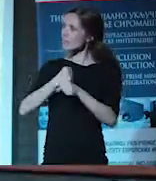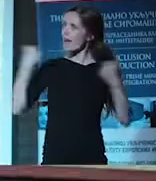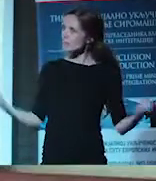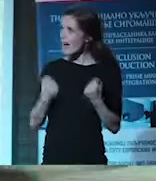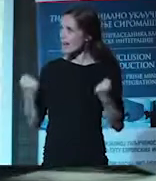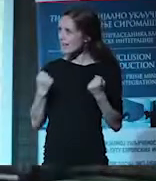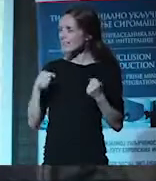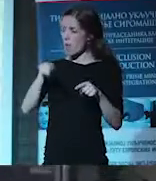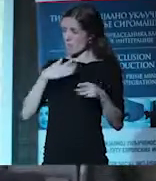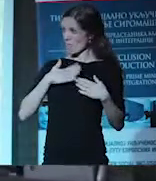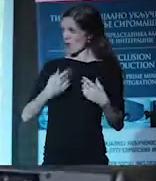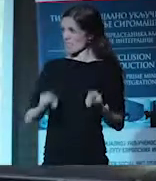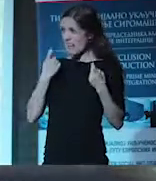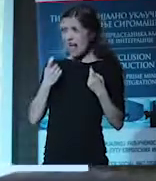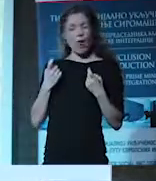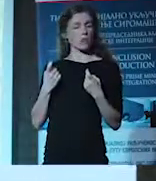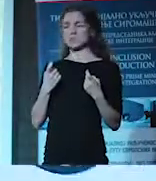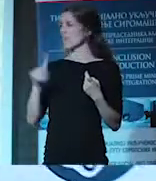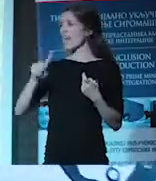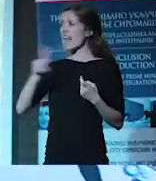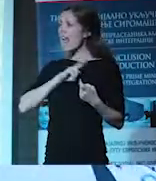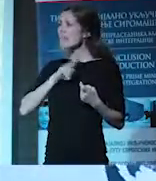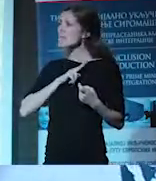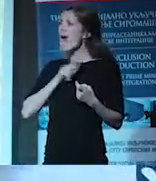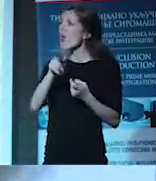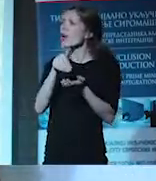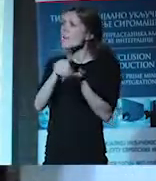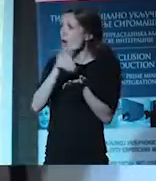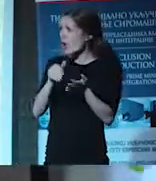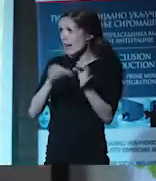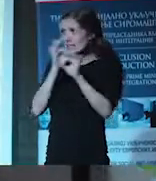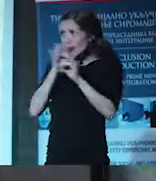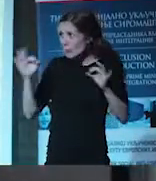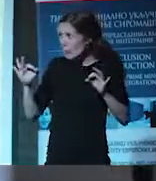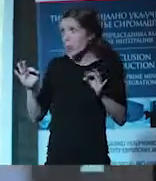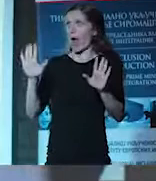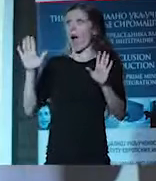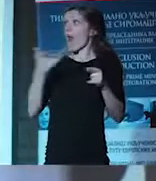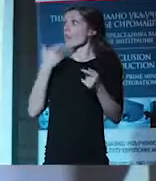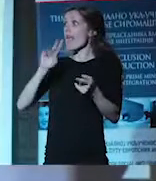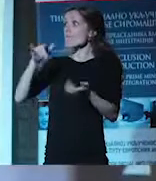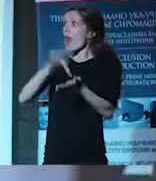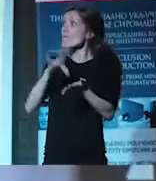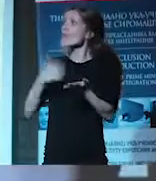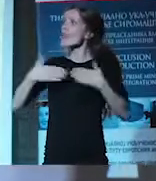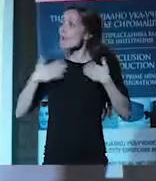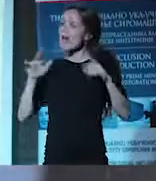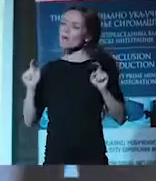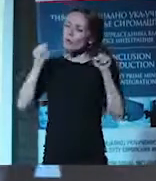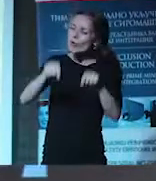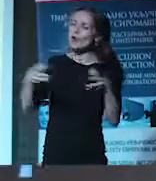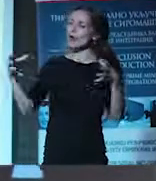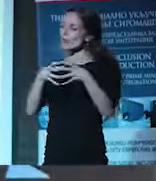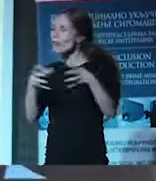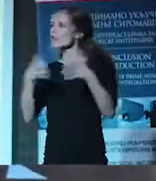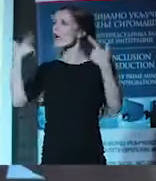aktivizmom, Donja Toponica nije imala ni lokalnu prodavnicu, a kamoli neko mesto gde mladi ljudi mogu da se okupe, druže i provode svoje slobodno